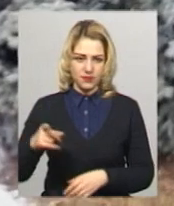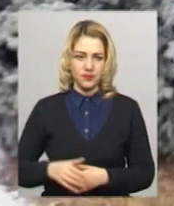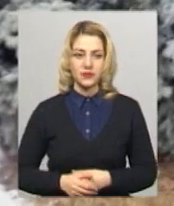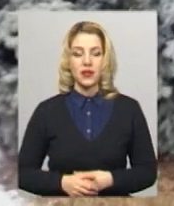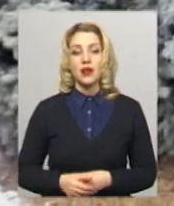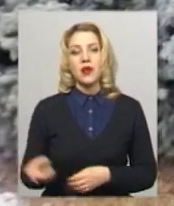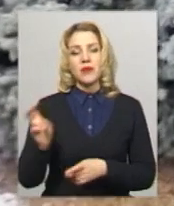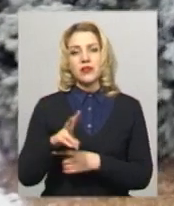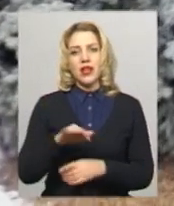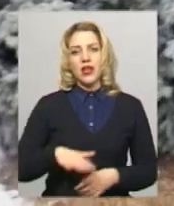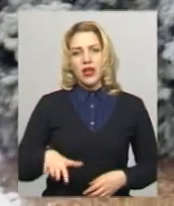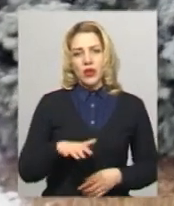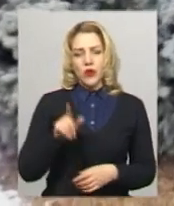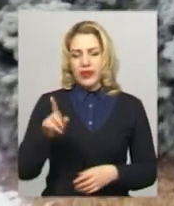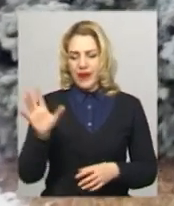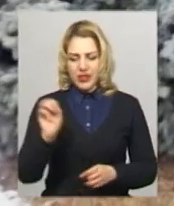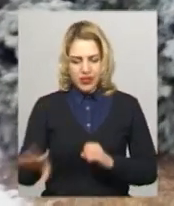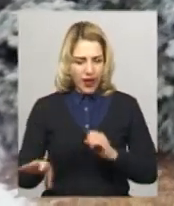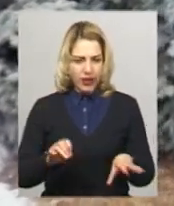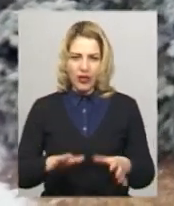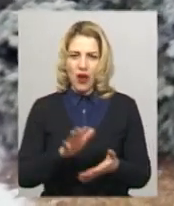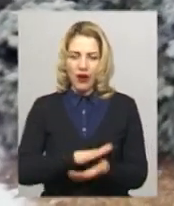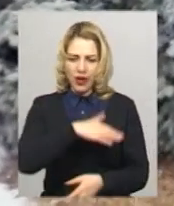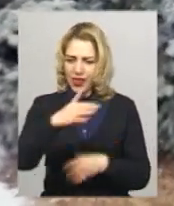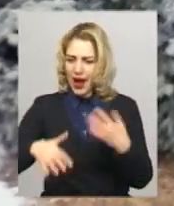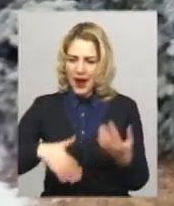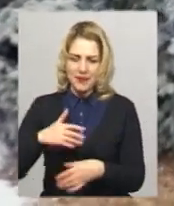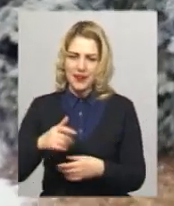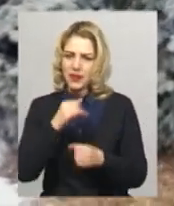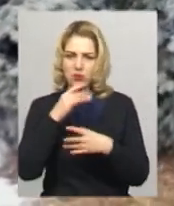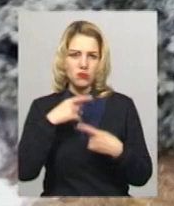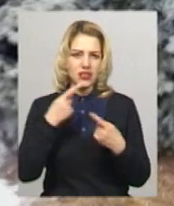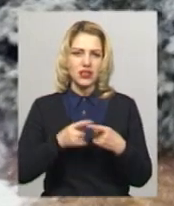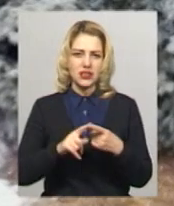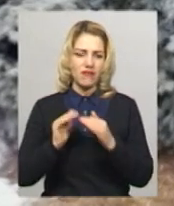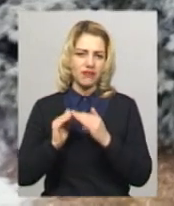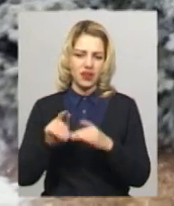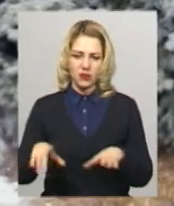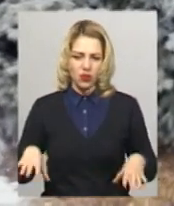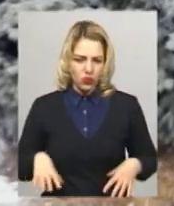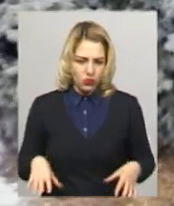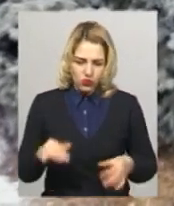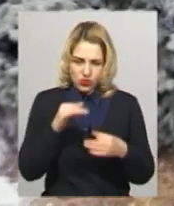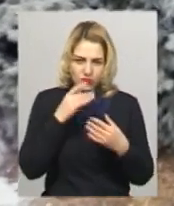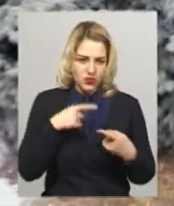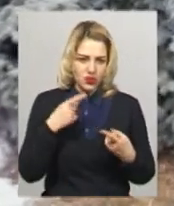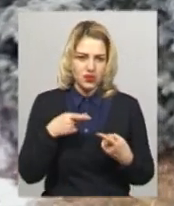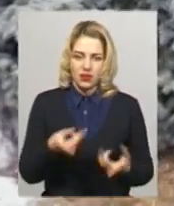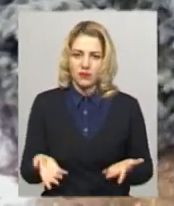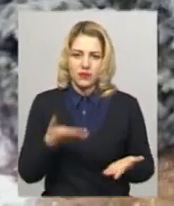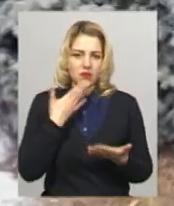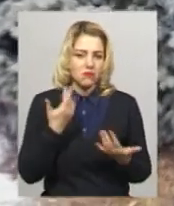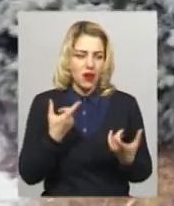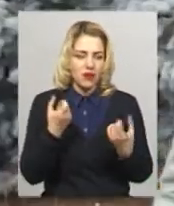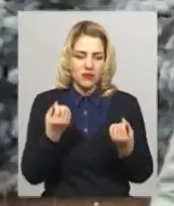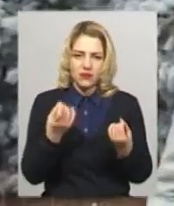Зайшли на територію, там все закинути, там все хламом, там не називеш це ферма, не називеш це якісь конюшні, там не збитися якийсь доступ, там немає просто